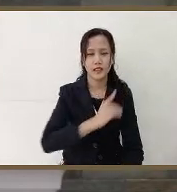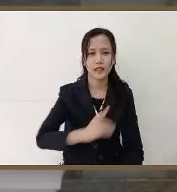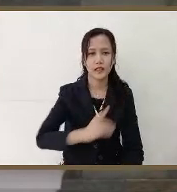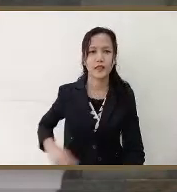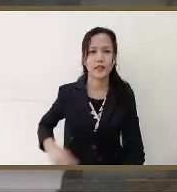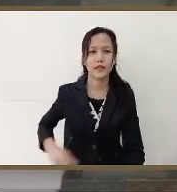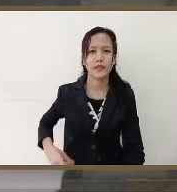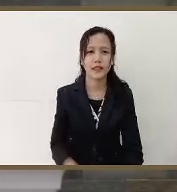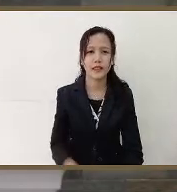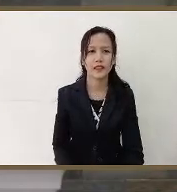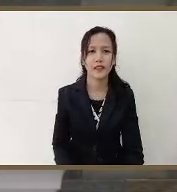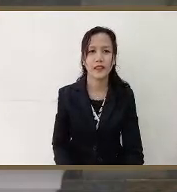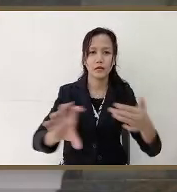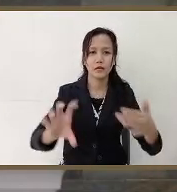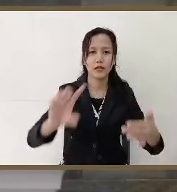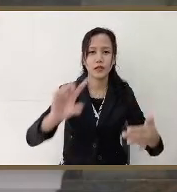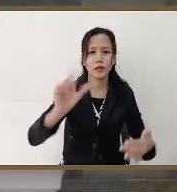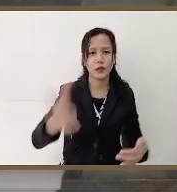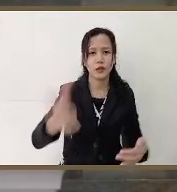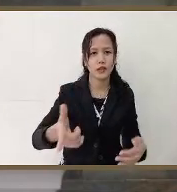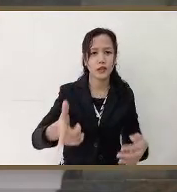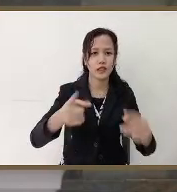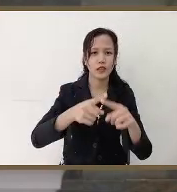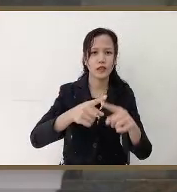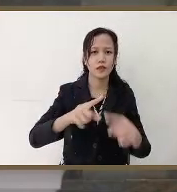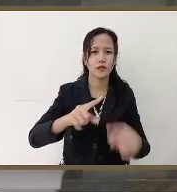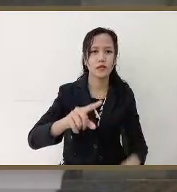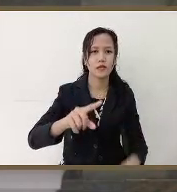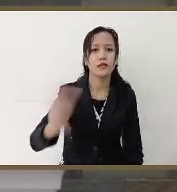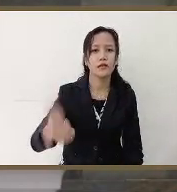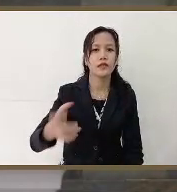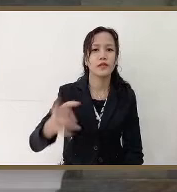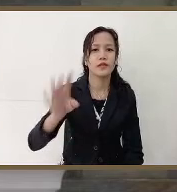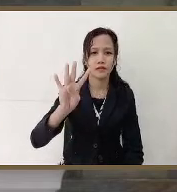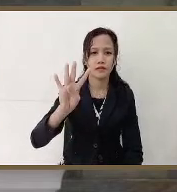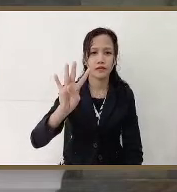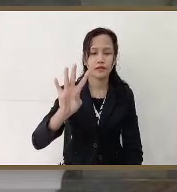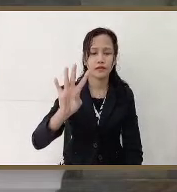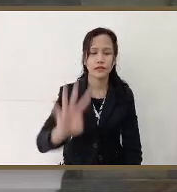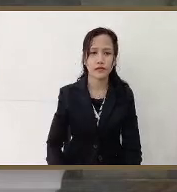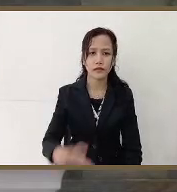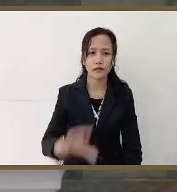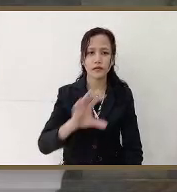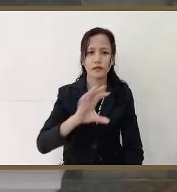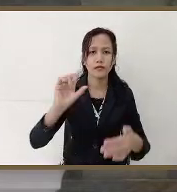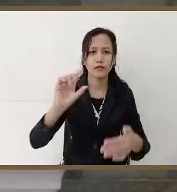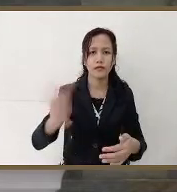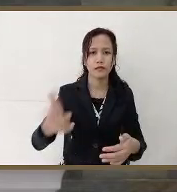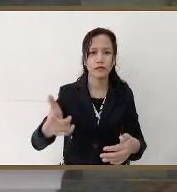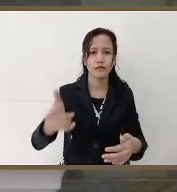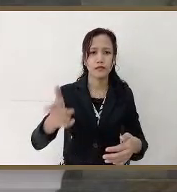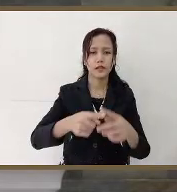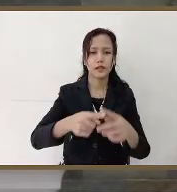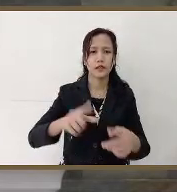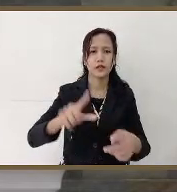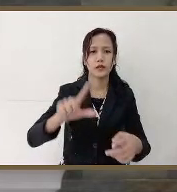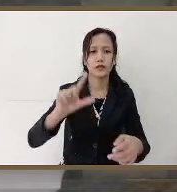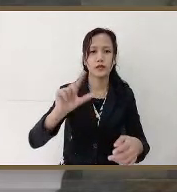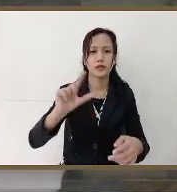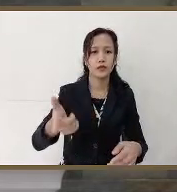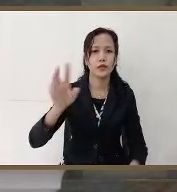from chapter 20 hanggang chapter 24. Okay? From chapter 20 hanggang